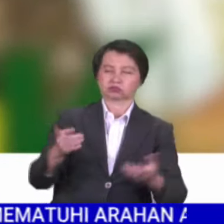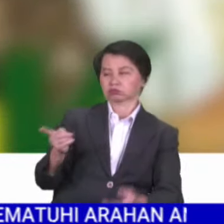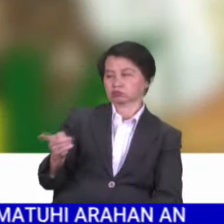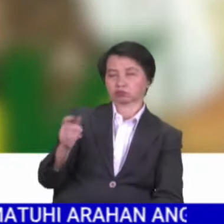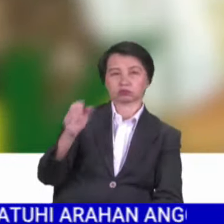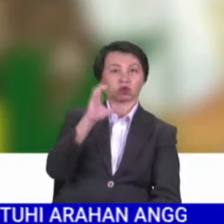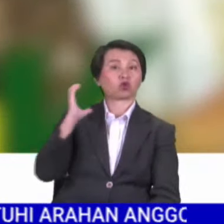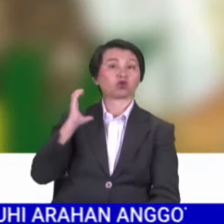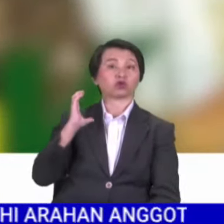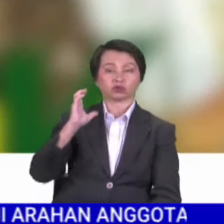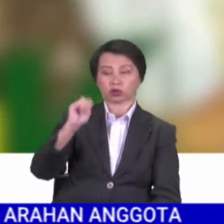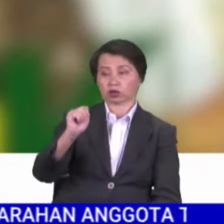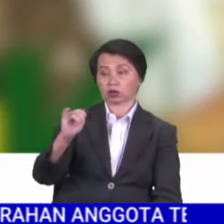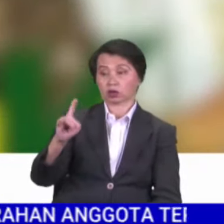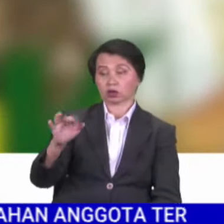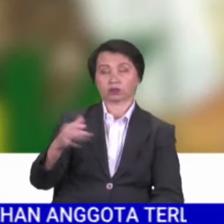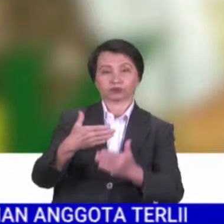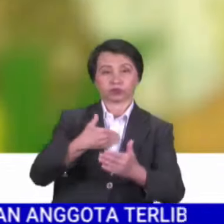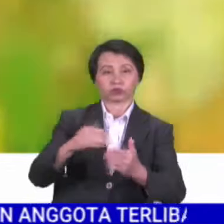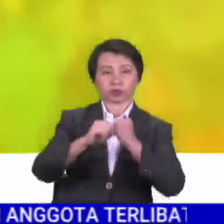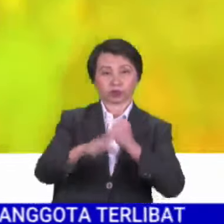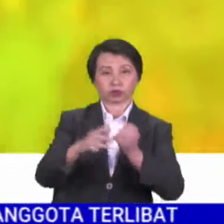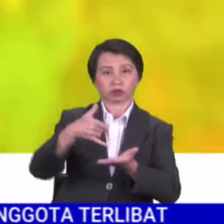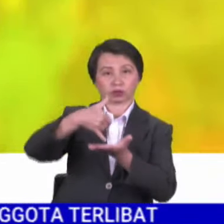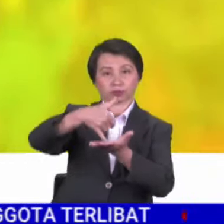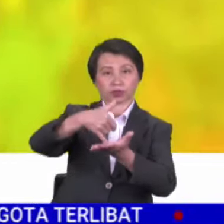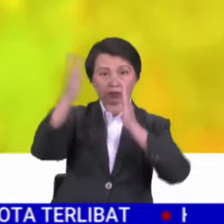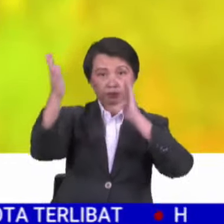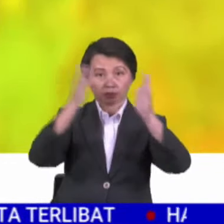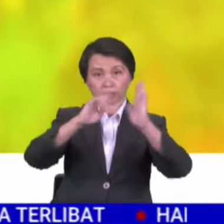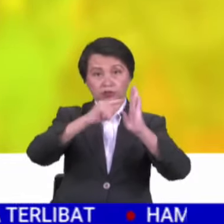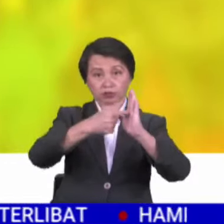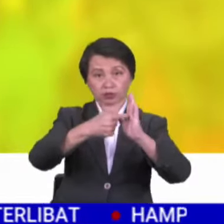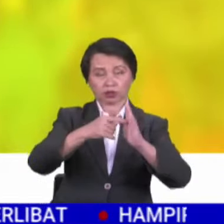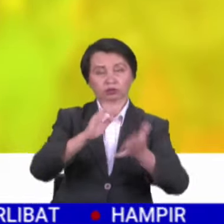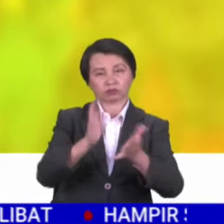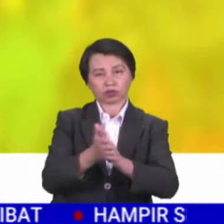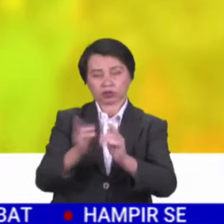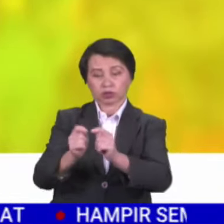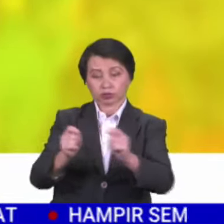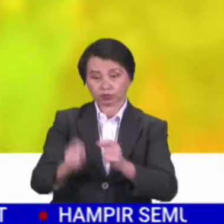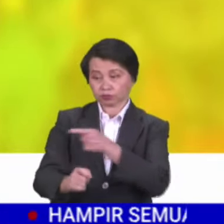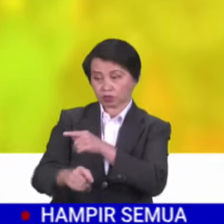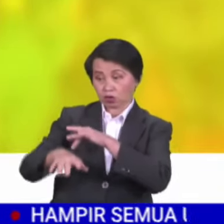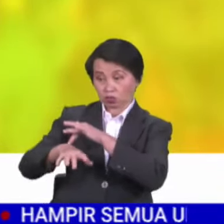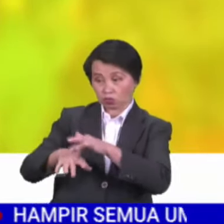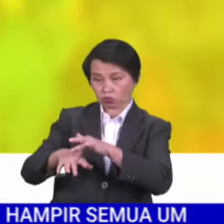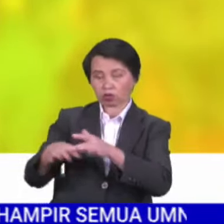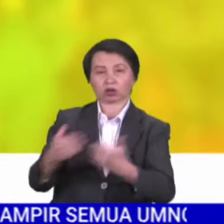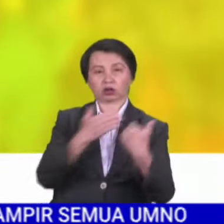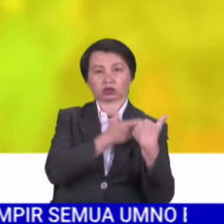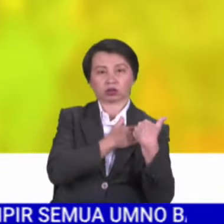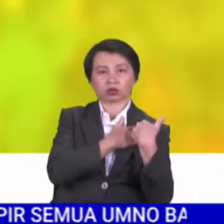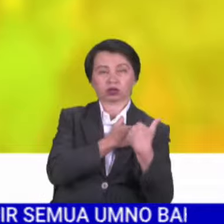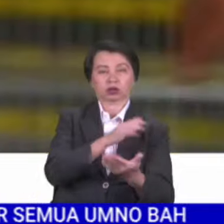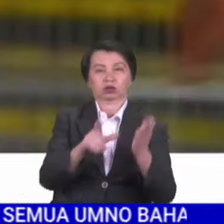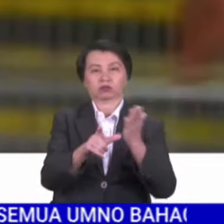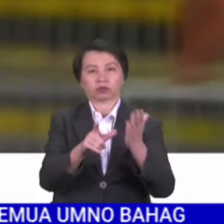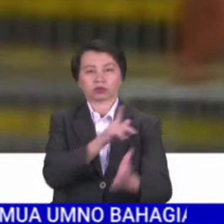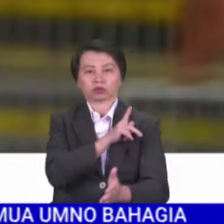Aidil Syahrin sebelum kempen Piala Malaysia bermula. Susulan itu, tempat beliau akan dipangku sementara oleh penolong